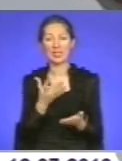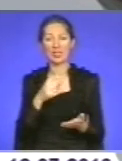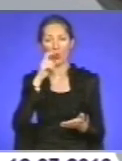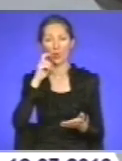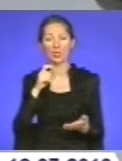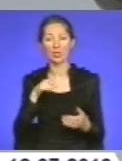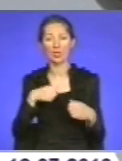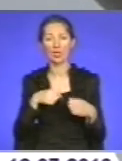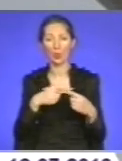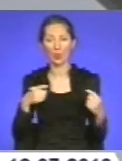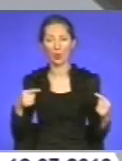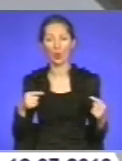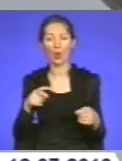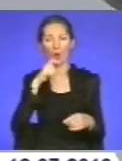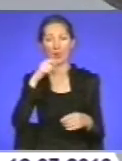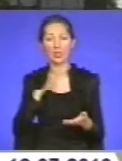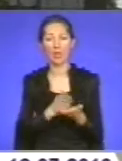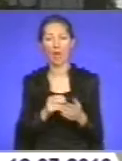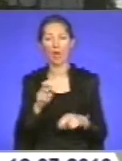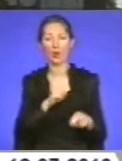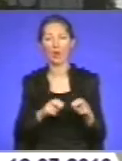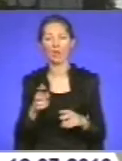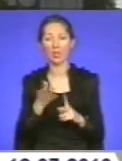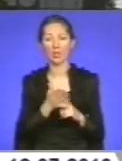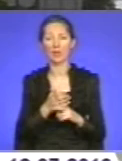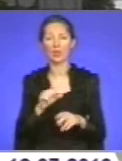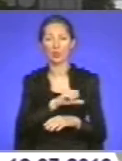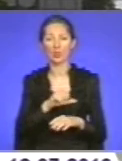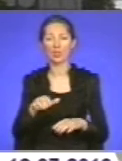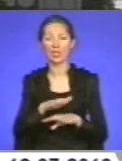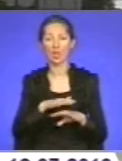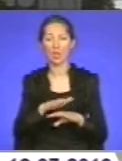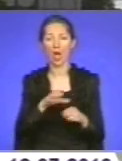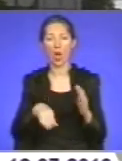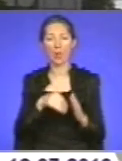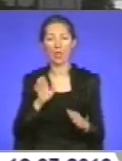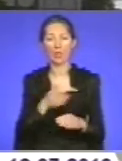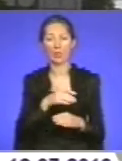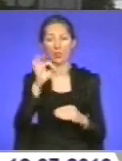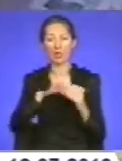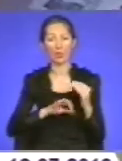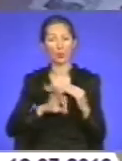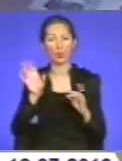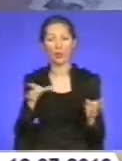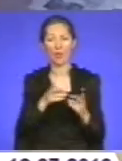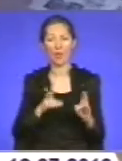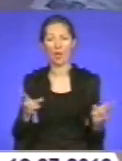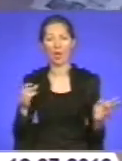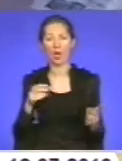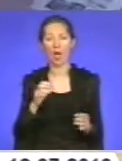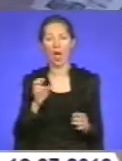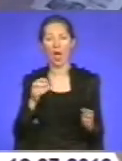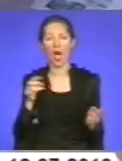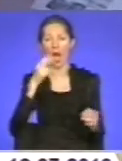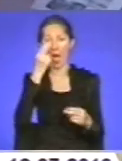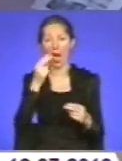шукати альтернативи на зовнішніх ринках. Обирати між Заходом і Сходом не варто, переконаний Микола Азаров. Економіку потрібно адаптувати і до ЄС,